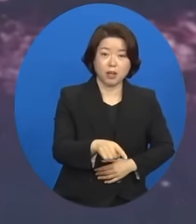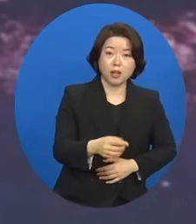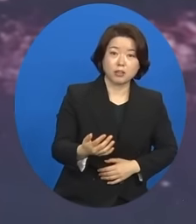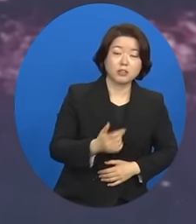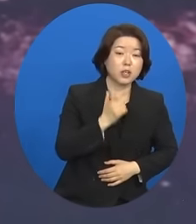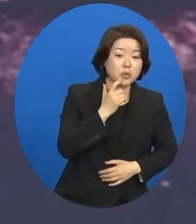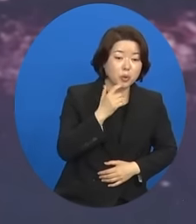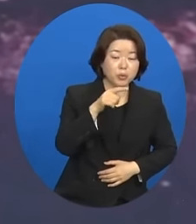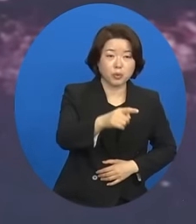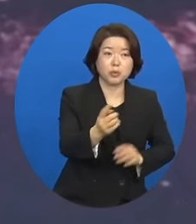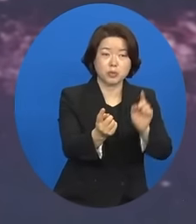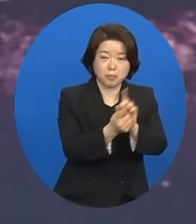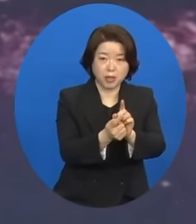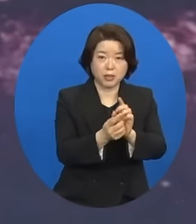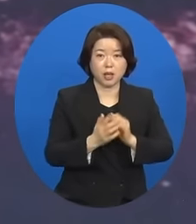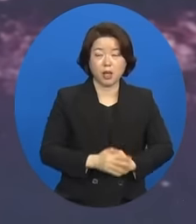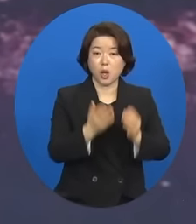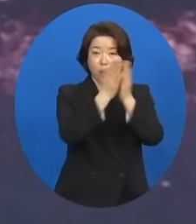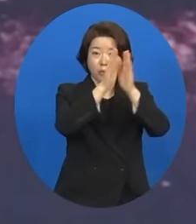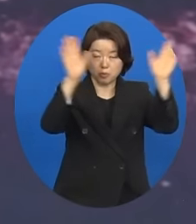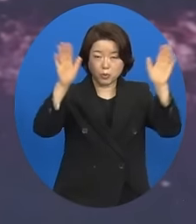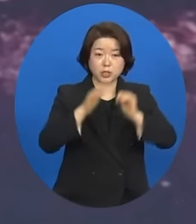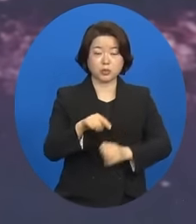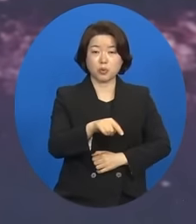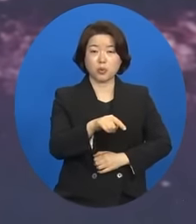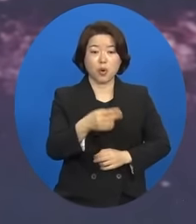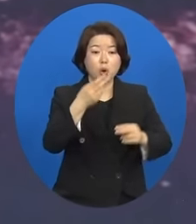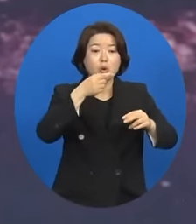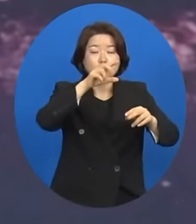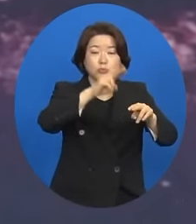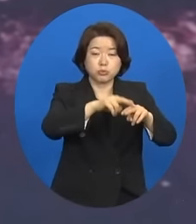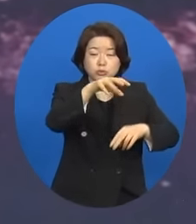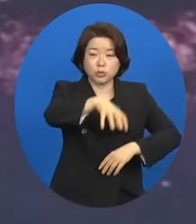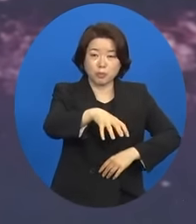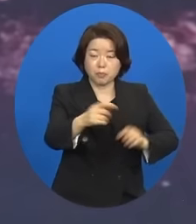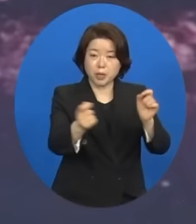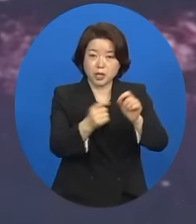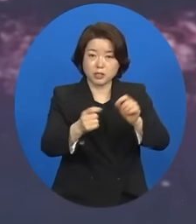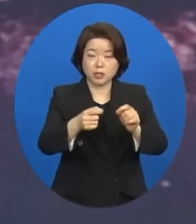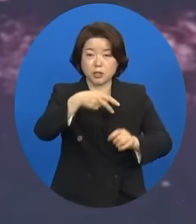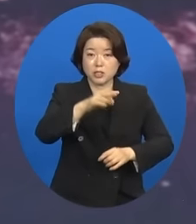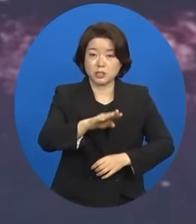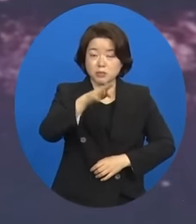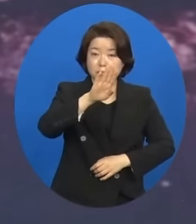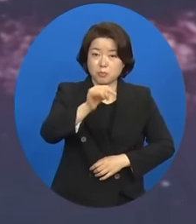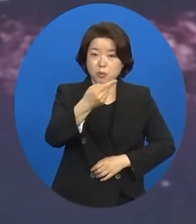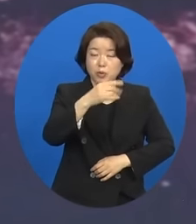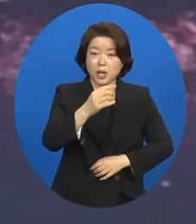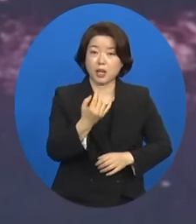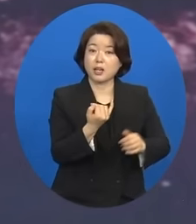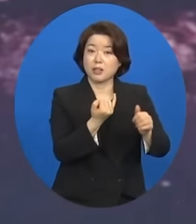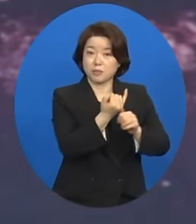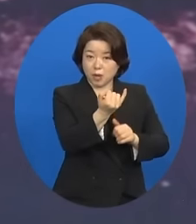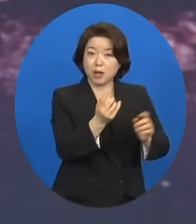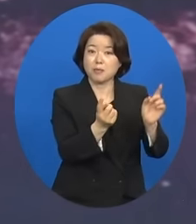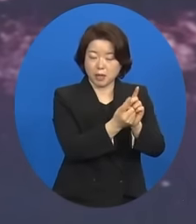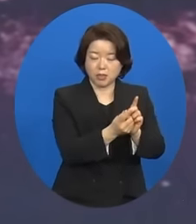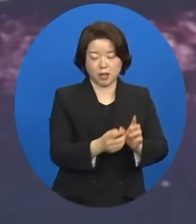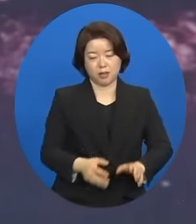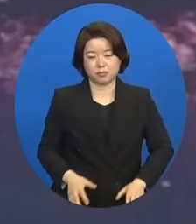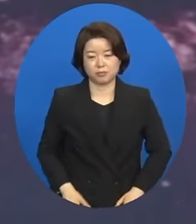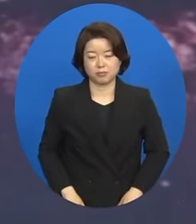모세도 보라를 거기서 만나죠 그니까이 우물은 남녀가 만나는 공간인데 마침 갔을 때 역시